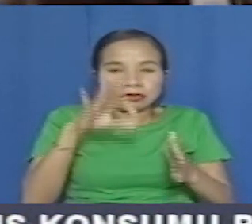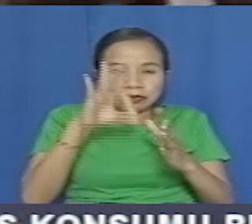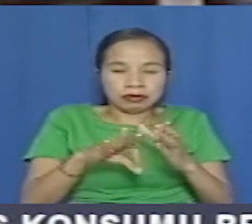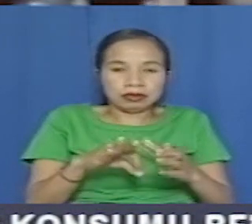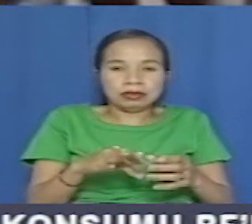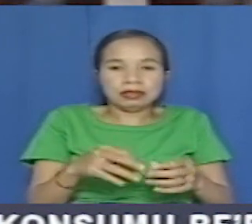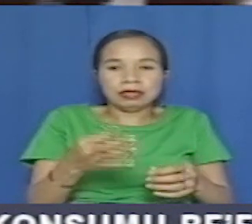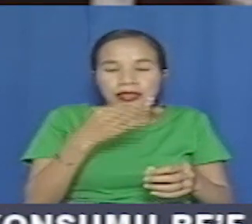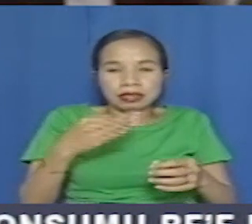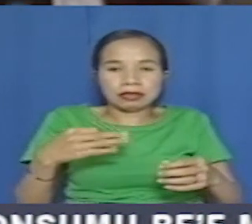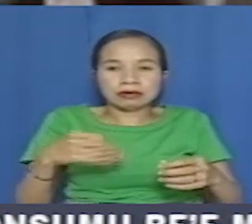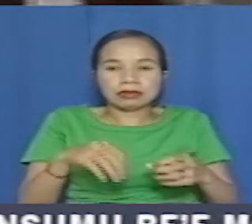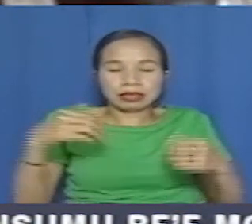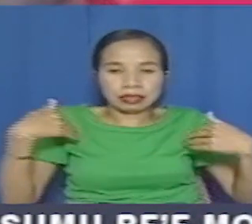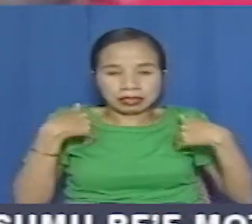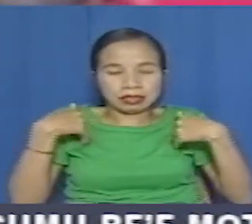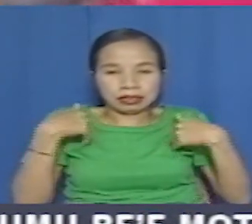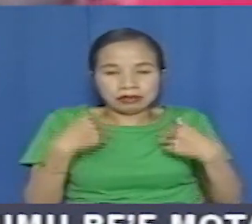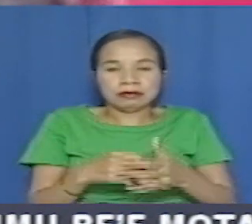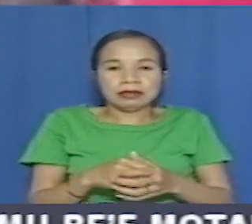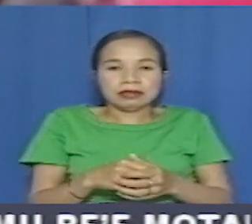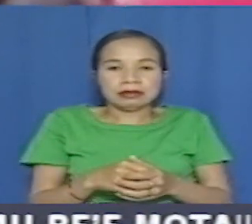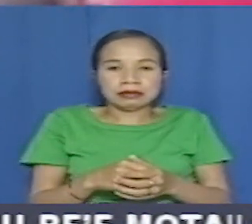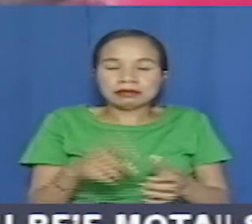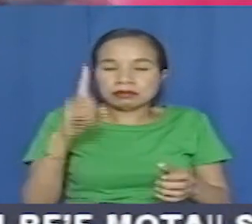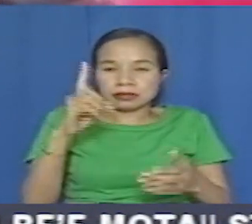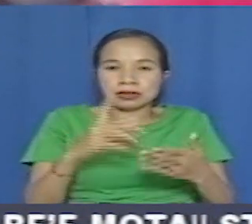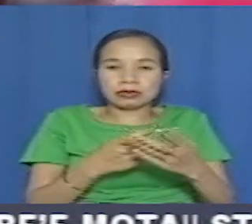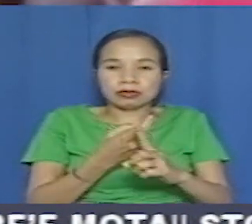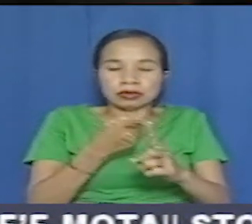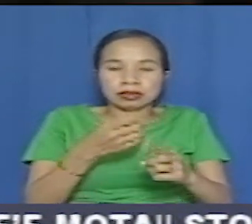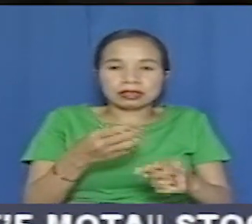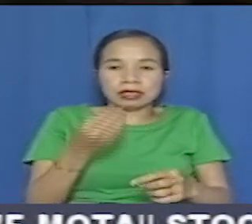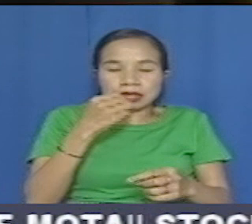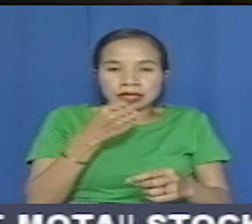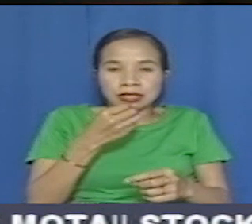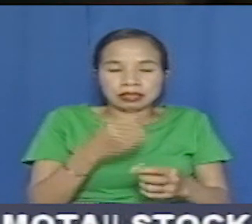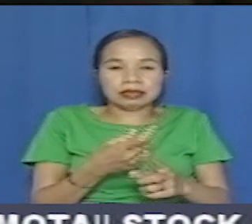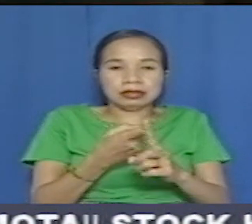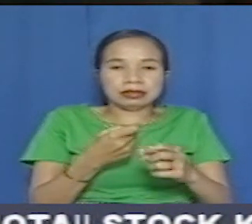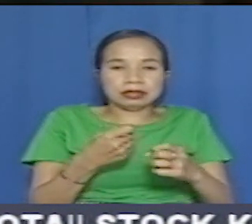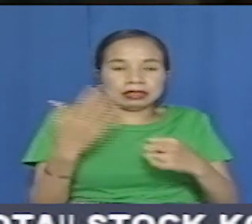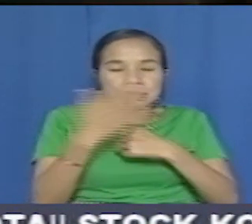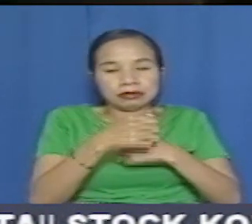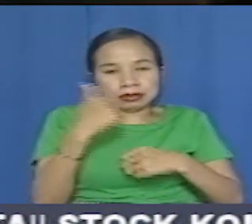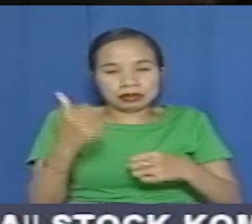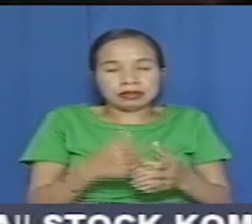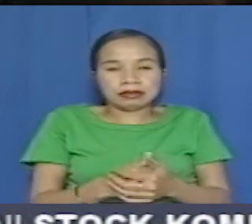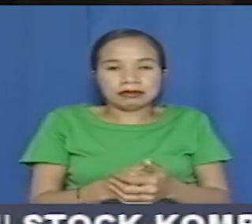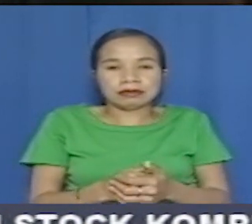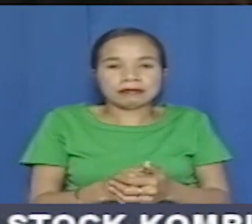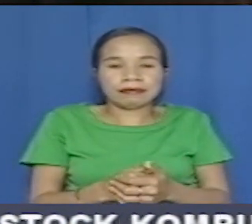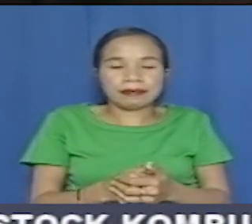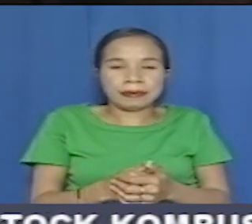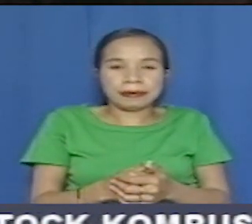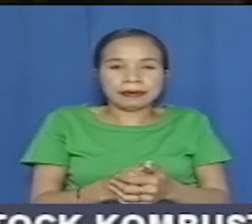hakia kanimal mak manera uniku atu kore dependensia ihang husi railiur. Kuda ihang no hakia